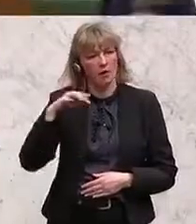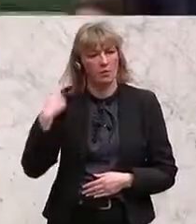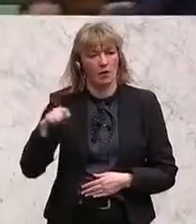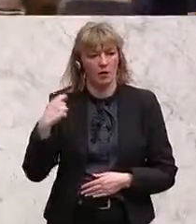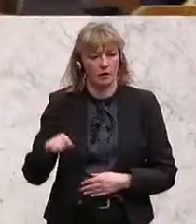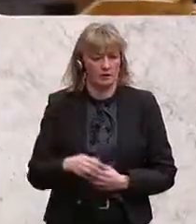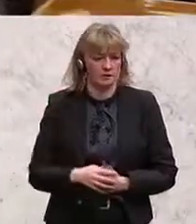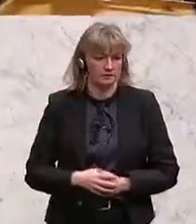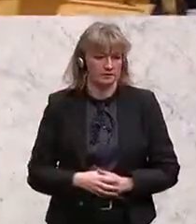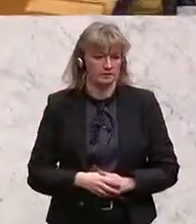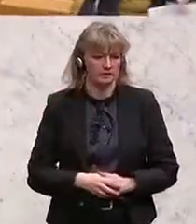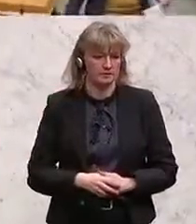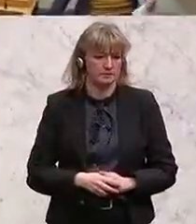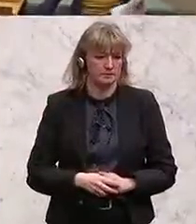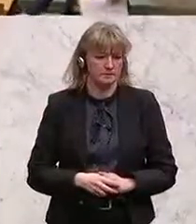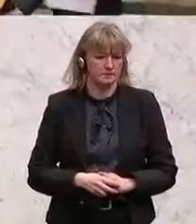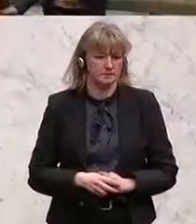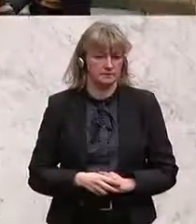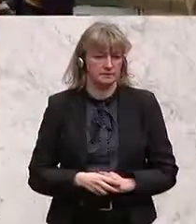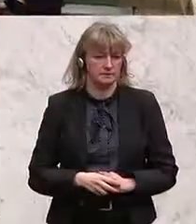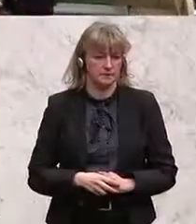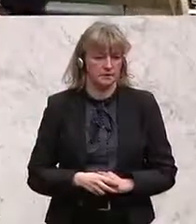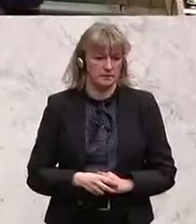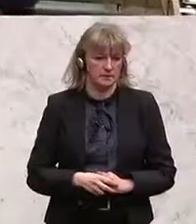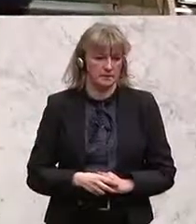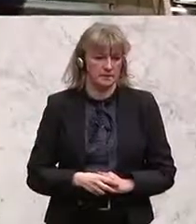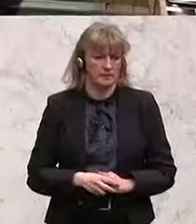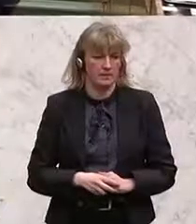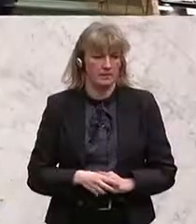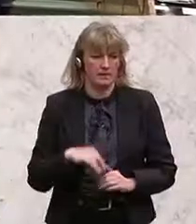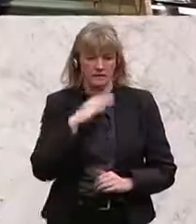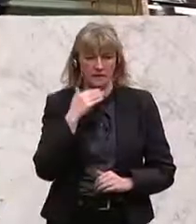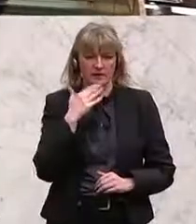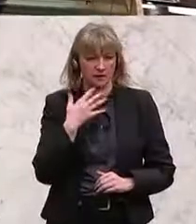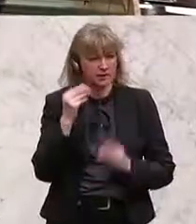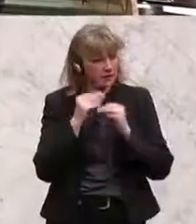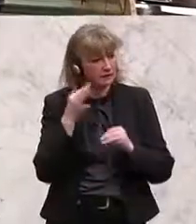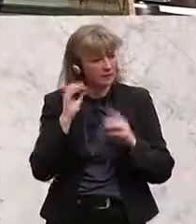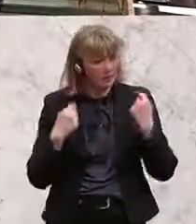Ausbildung ausländischer Studierender finanziert. Da müsse auf EU-Ebene nachverhandelt werden.